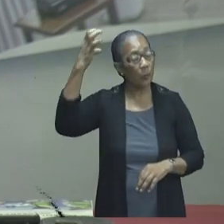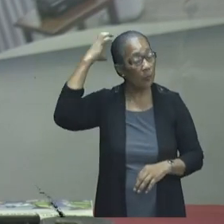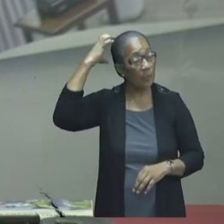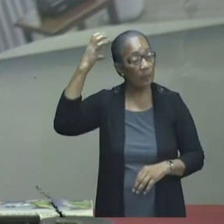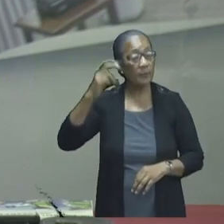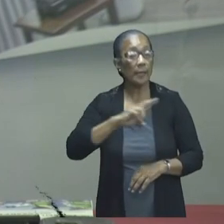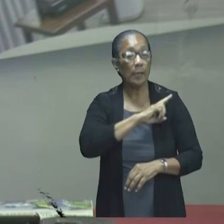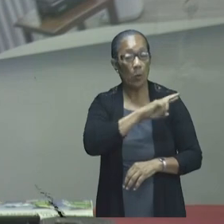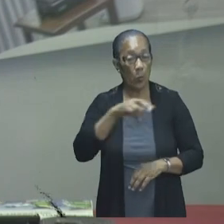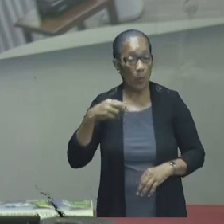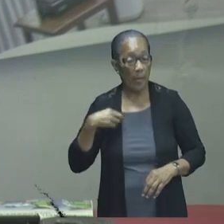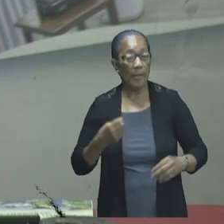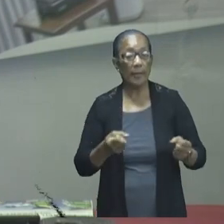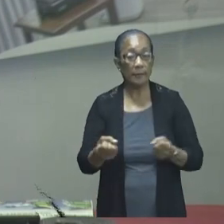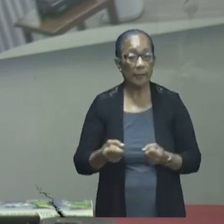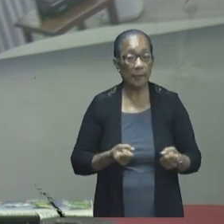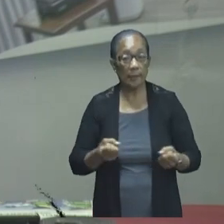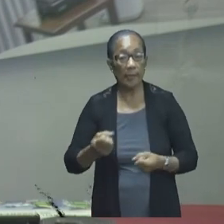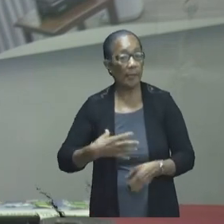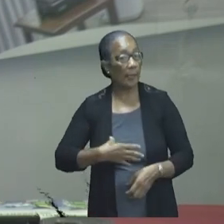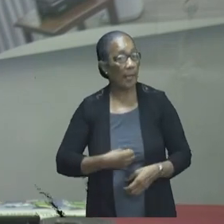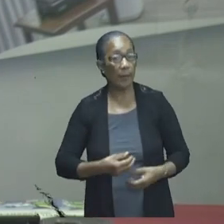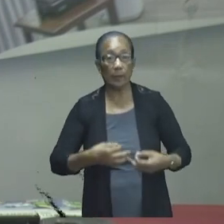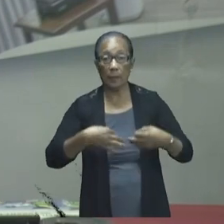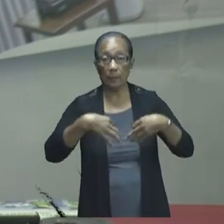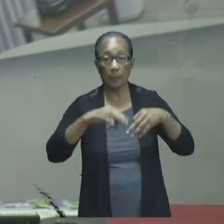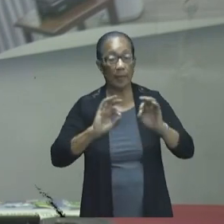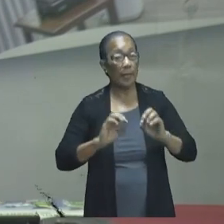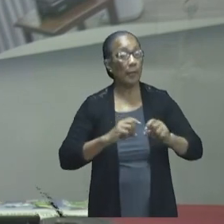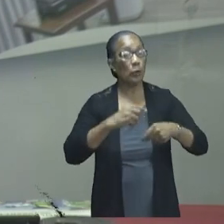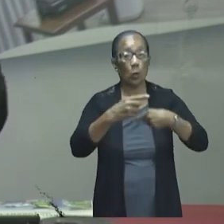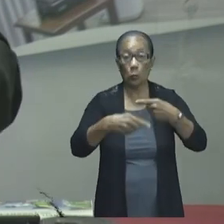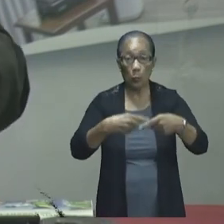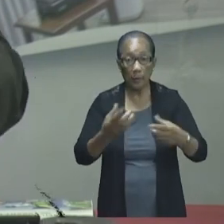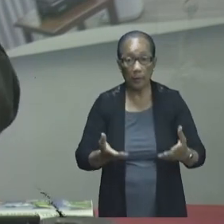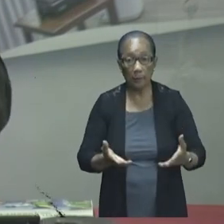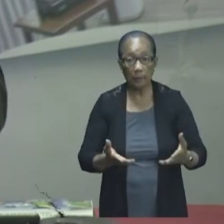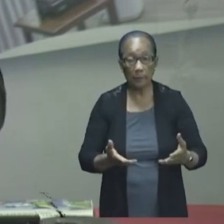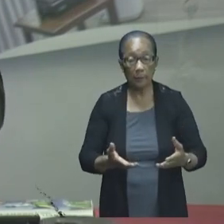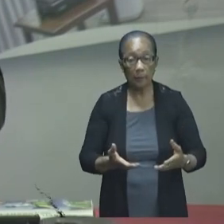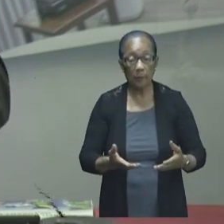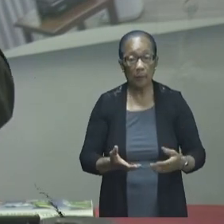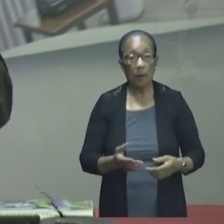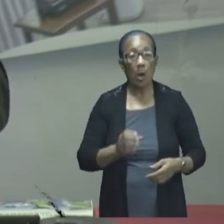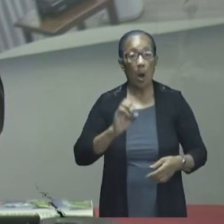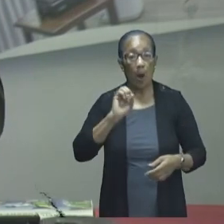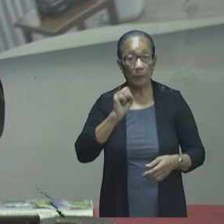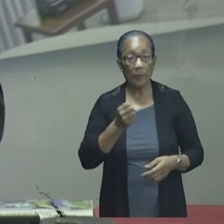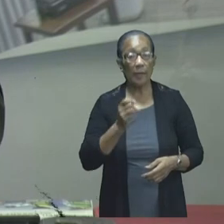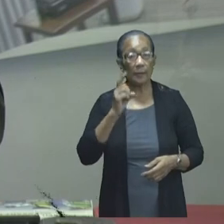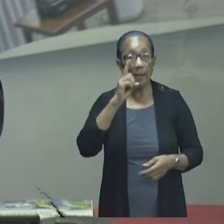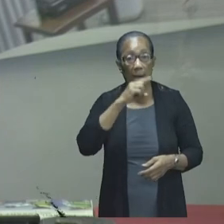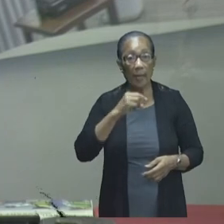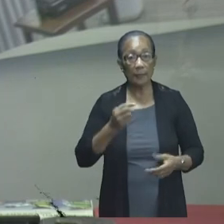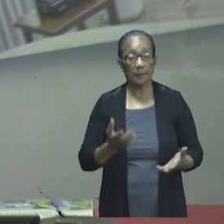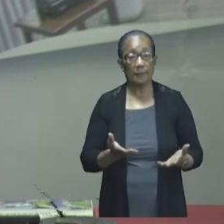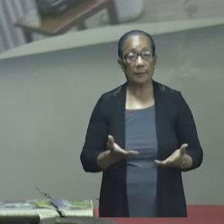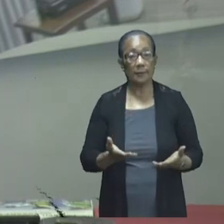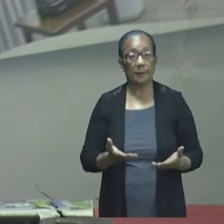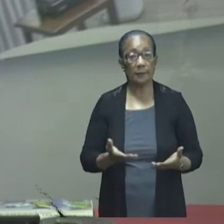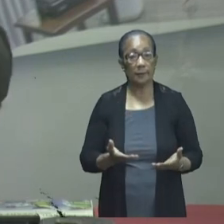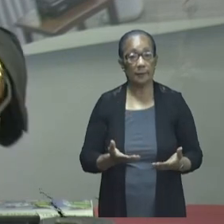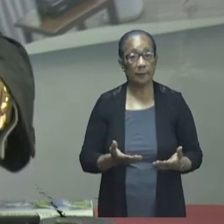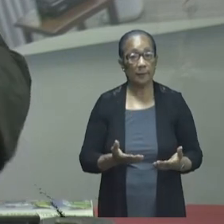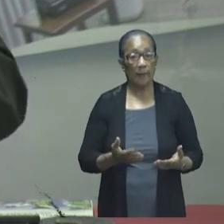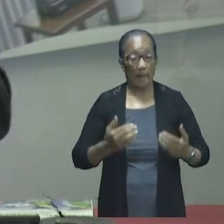regering hebben geen en beleed ontwikkeld want ik weet dat het aspect van de er is sjofele een bepaalde